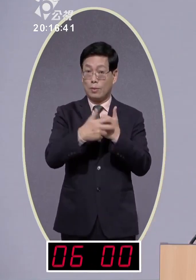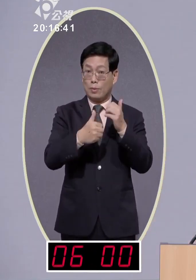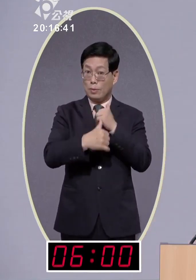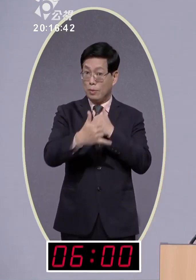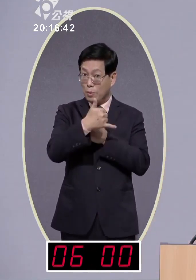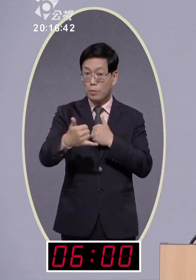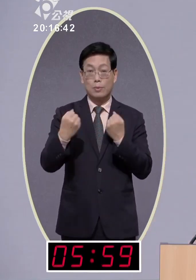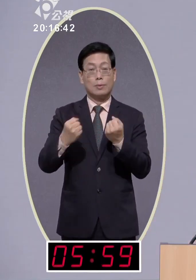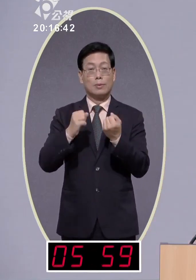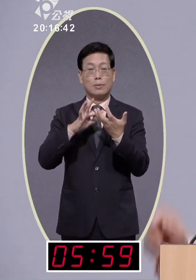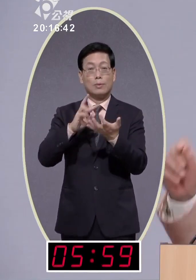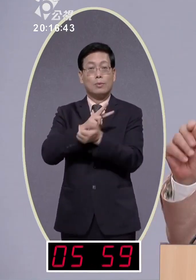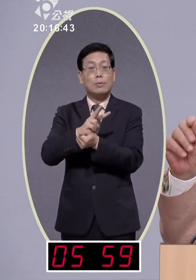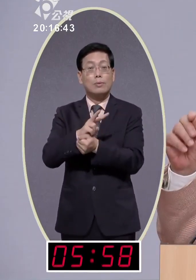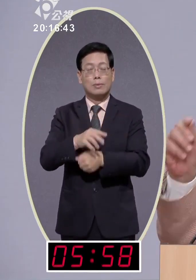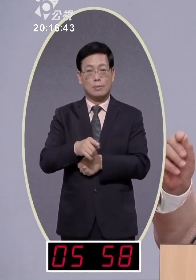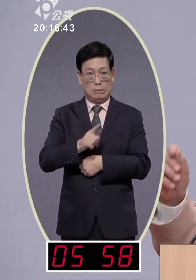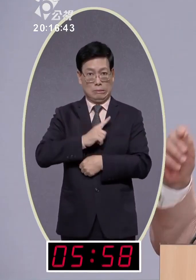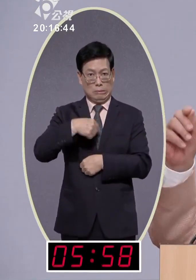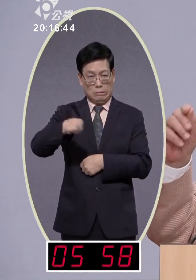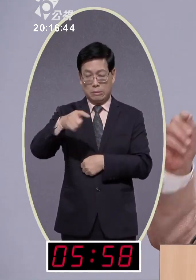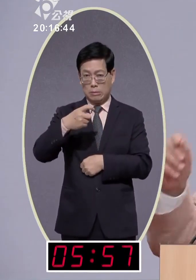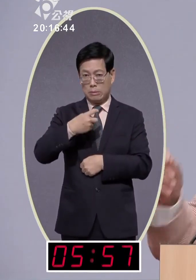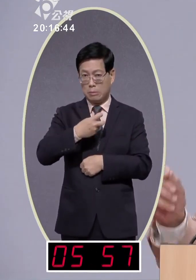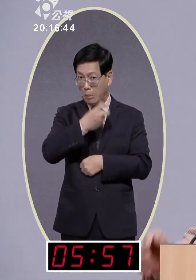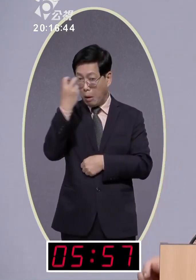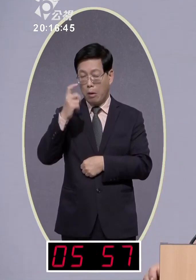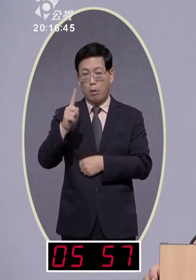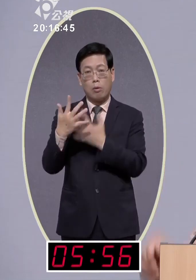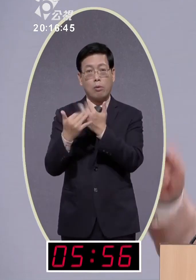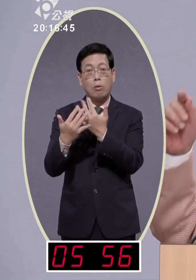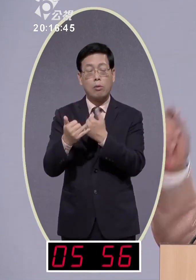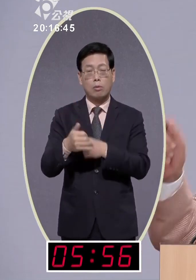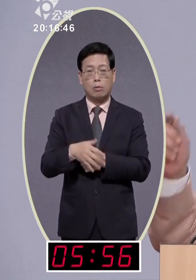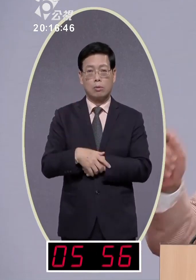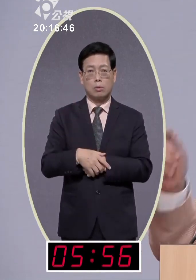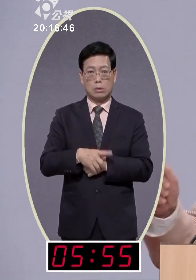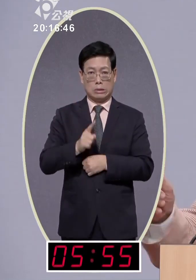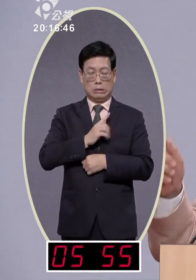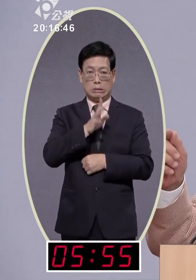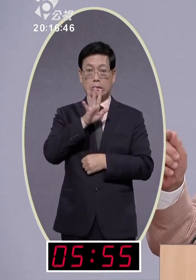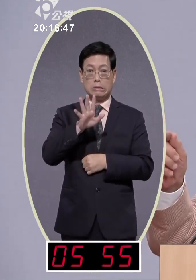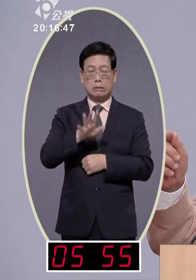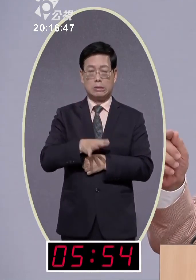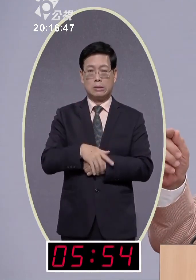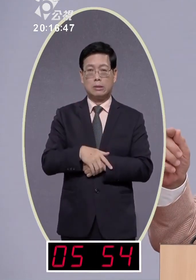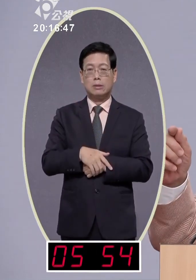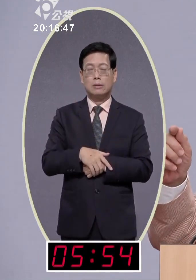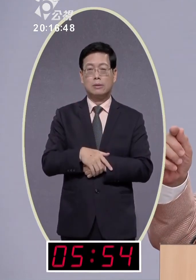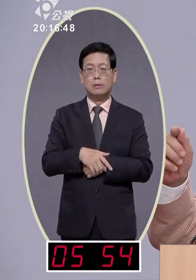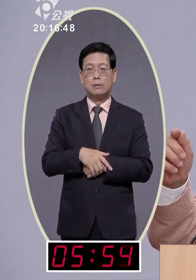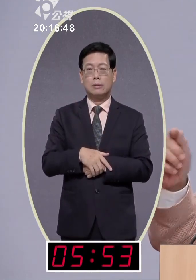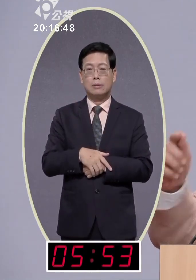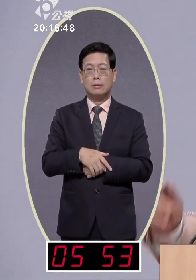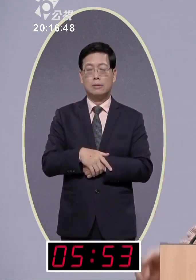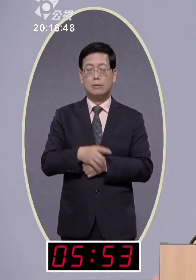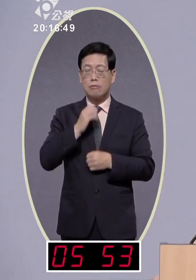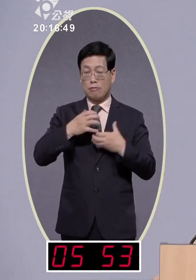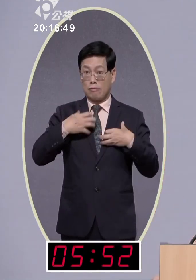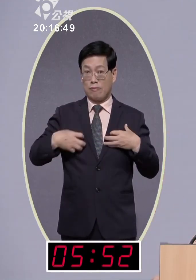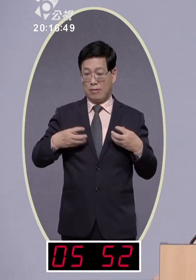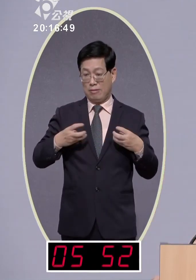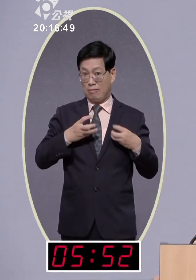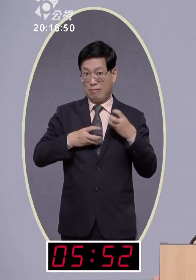林，他去发现一位学生患了开放性的肺结